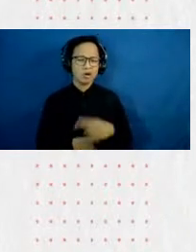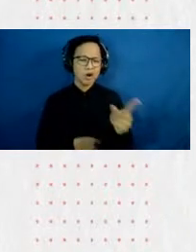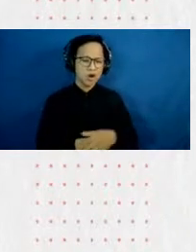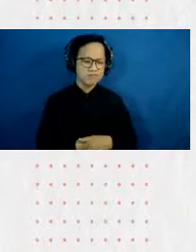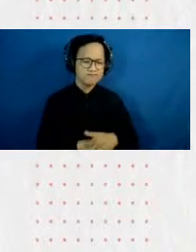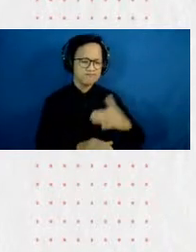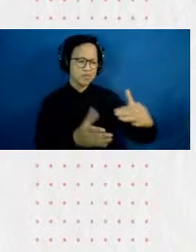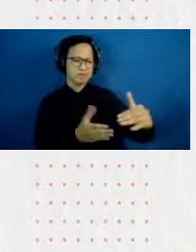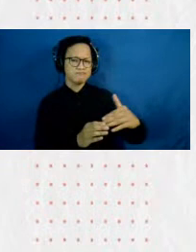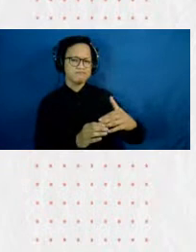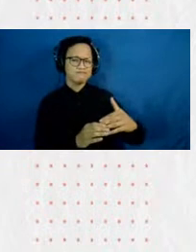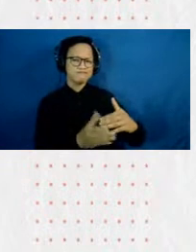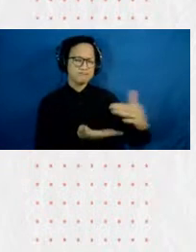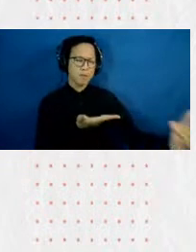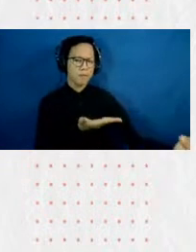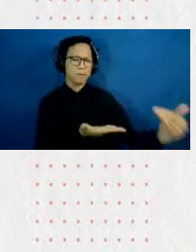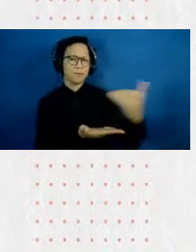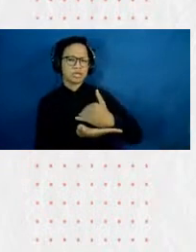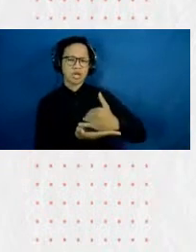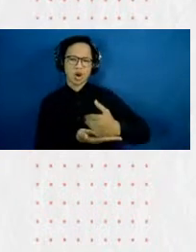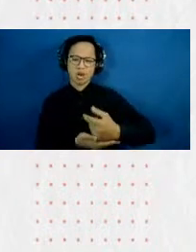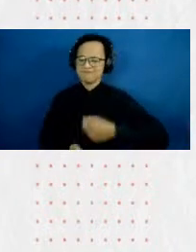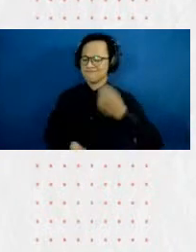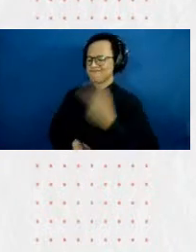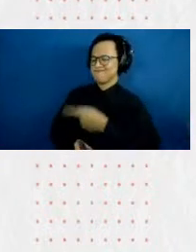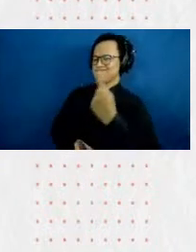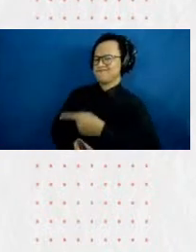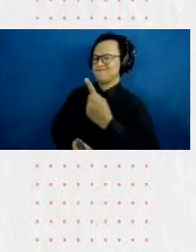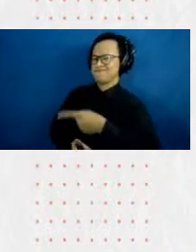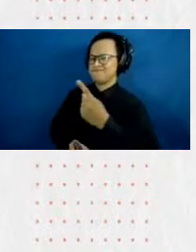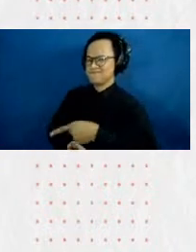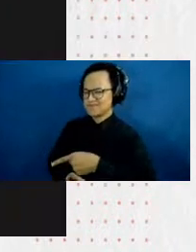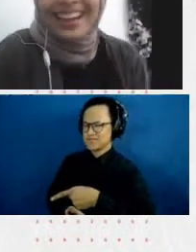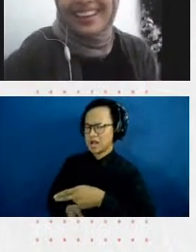dari pinjol ilegal yang tak tahu nomor kita dipakai sebagai nomor darurat? Wah,